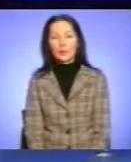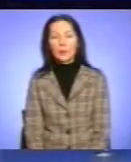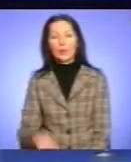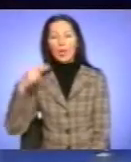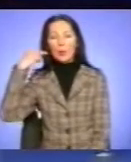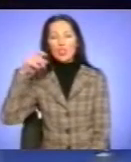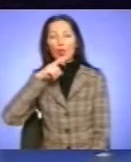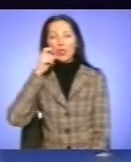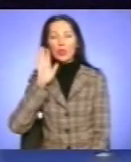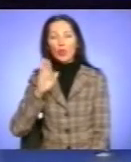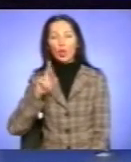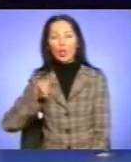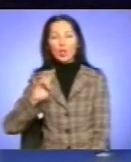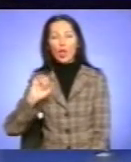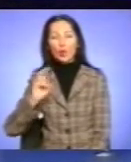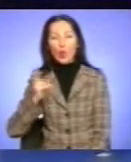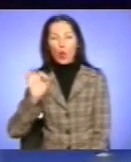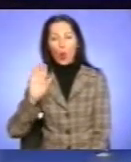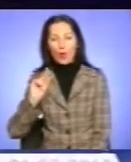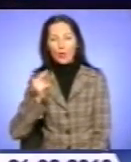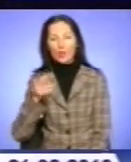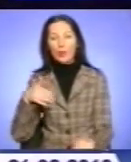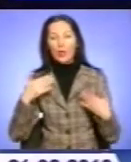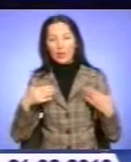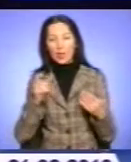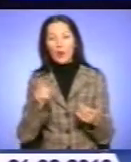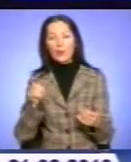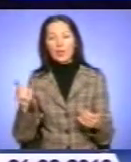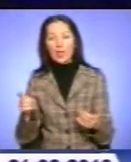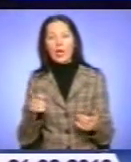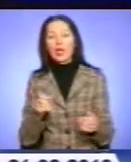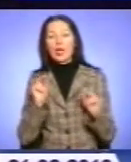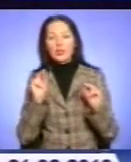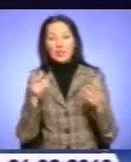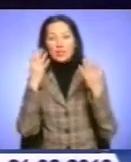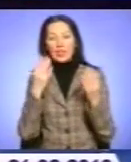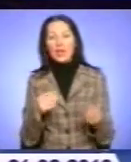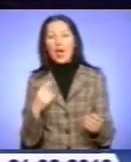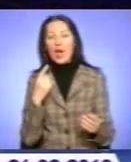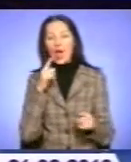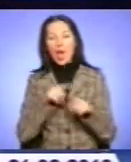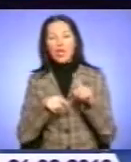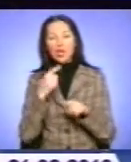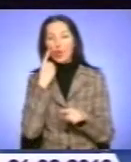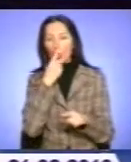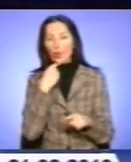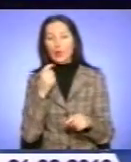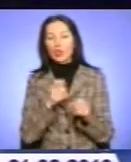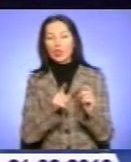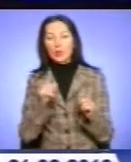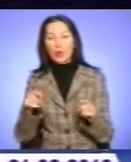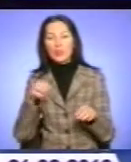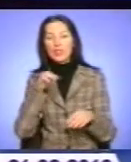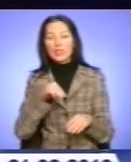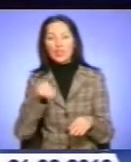Президент України Віктор Янукович привітав співвітчизників з нагоди Міжнародного дня рідної мови. З-поміж тисяч мов, які існують на